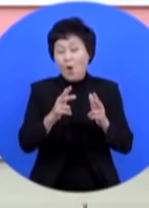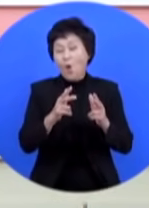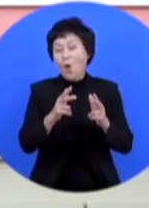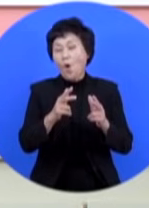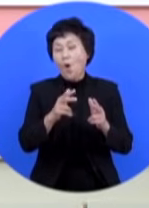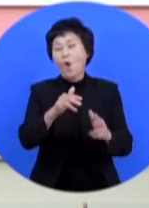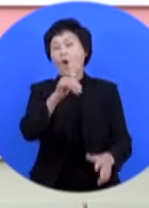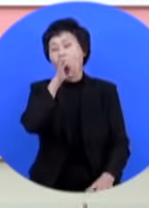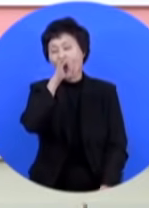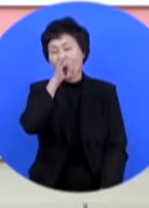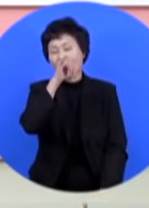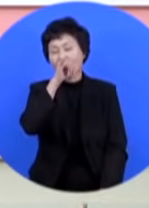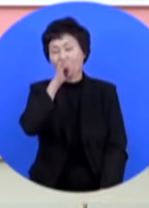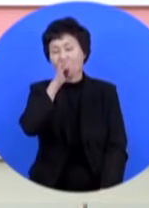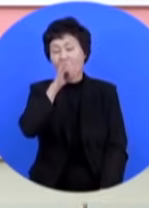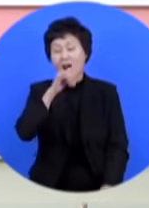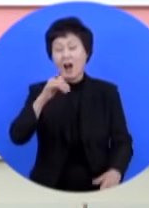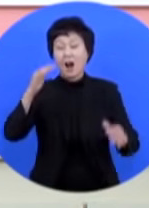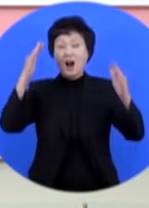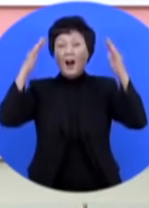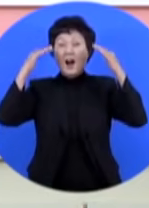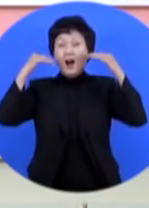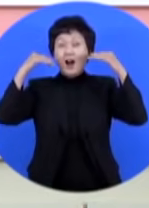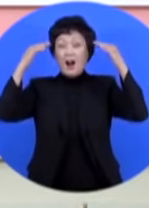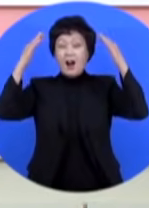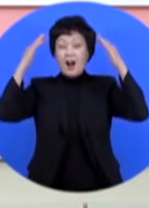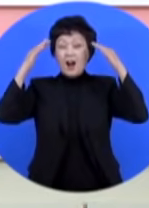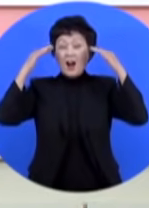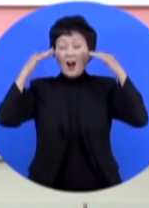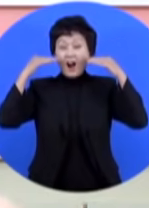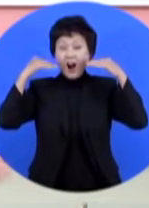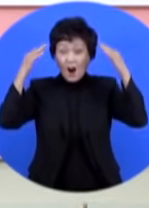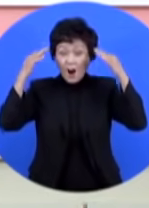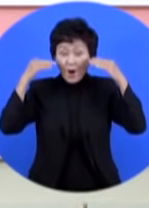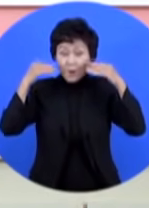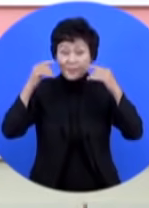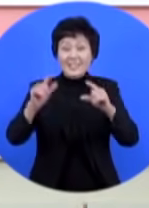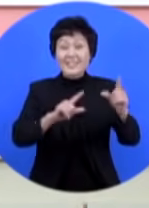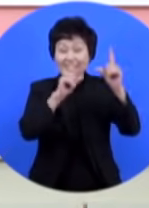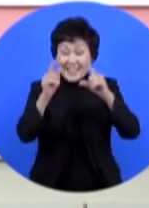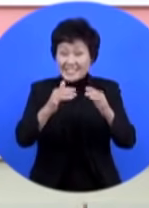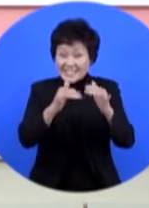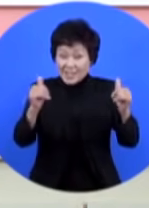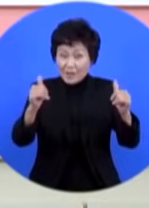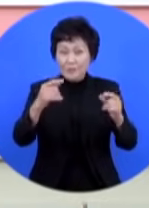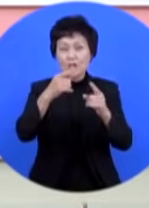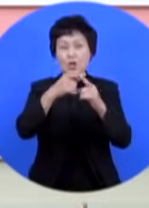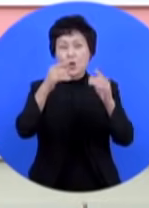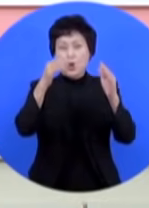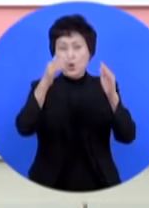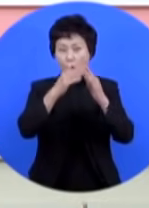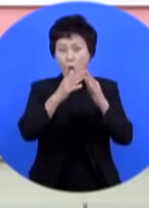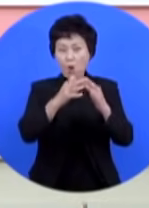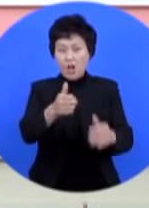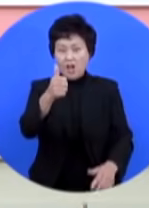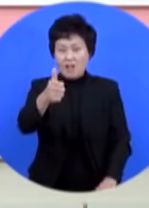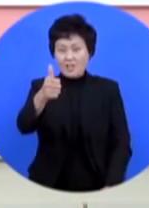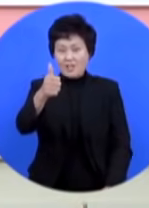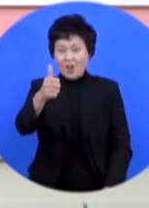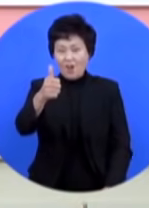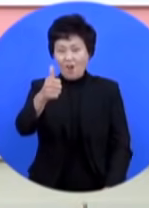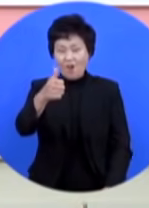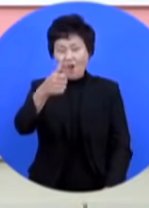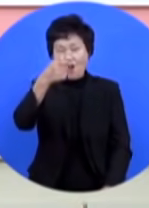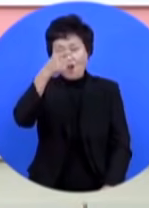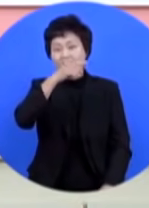사람들이 교회가 그 동네에서 가장 최신식 건물, 가장 시설 좋아가지고 거. 주일날 예배드리러 가는 것을